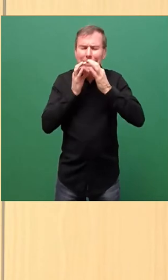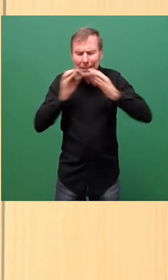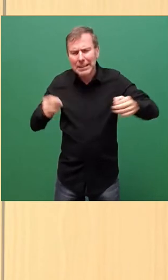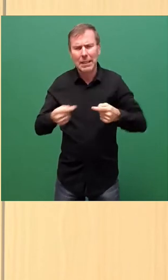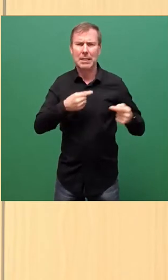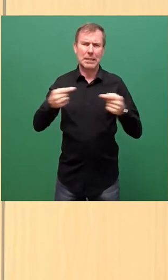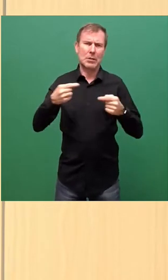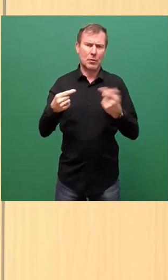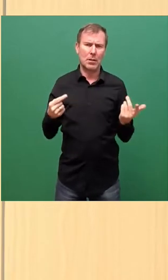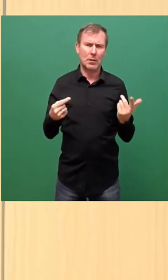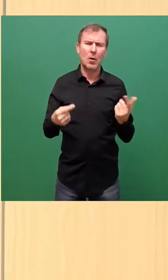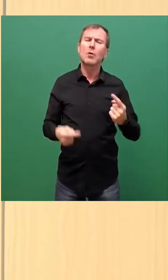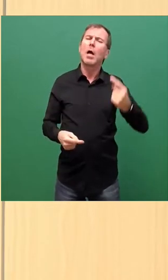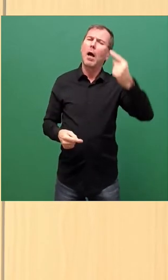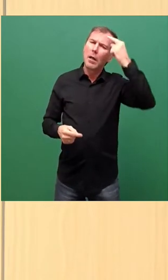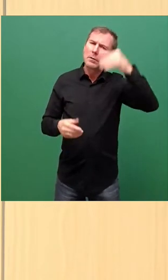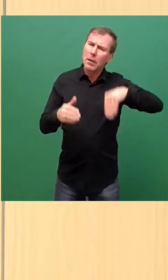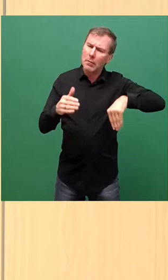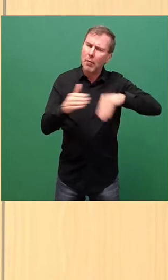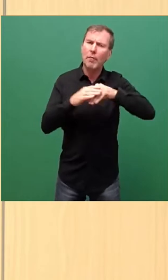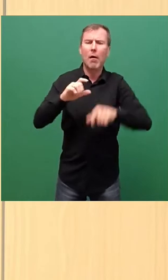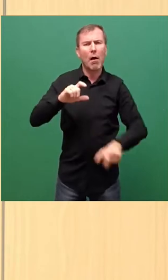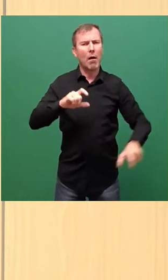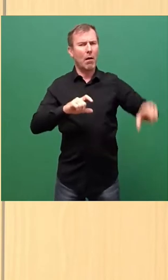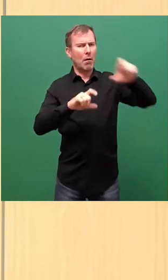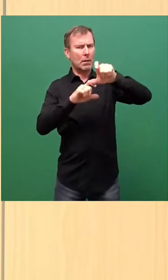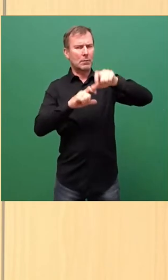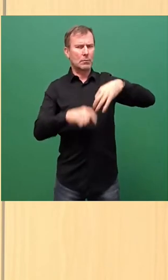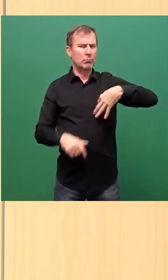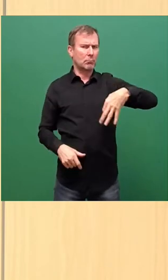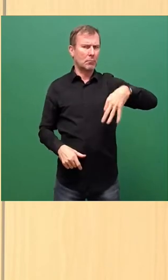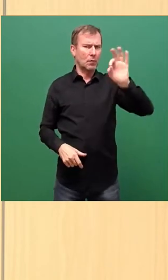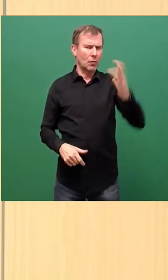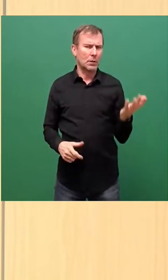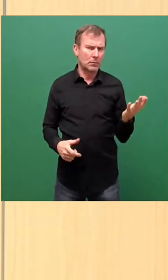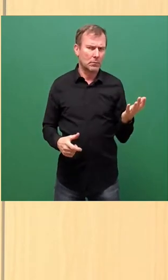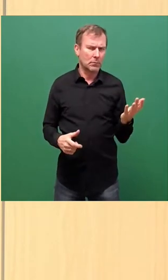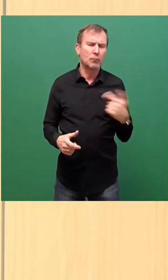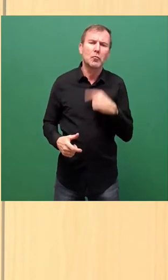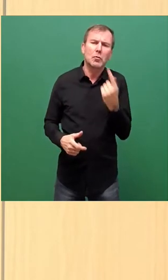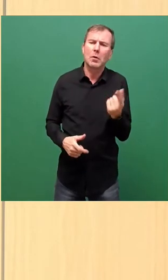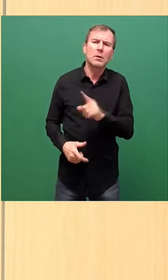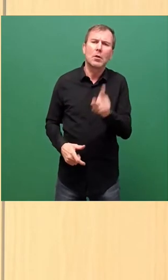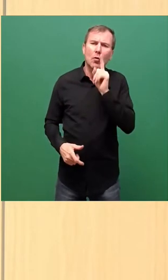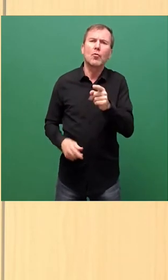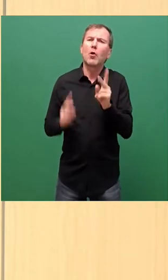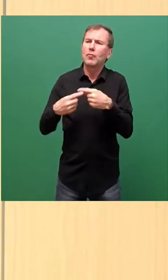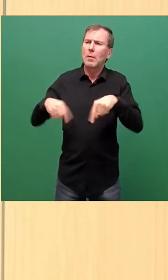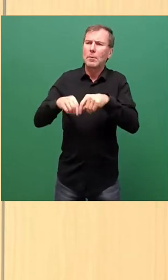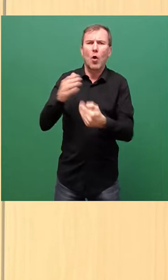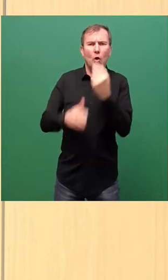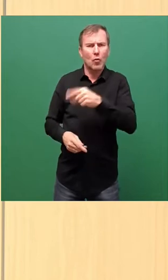sehr sinnvolle Ergänzung auch noch da zusammen auch verhandelt, nämlich dass wir sagen, dass nicht nur die Stadtbezirke Neustadt,